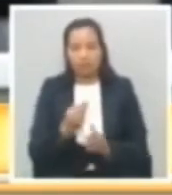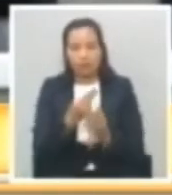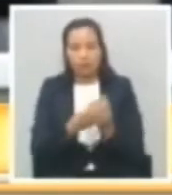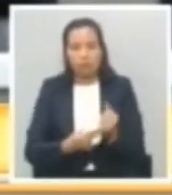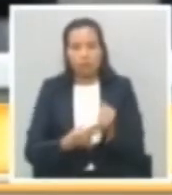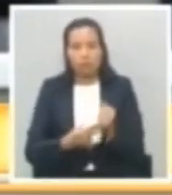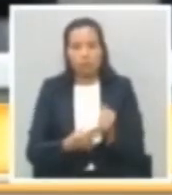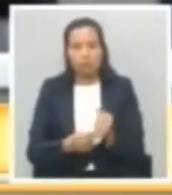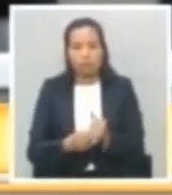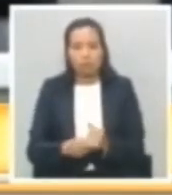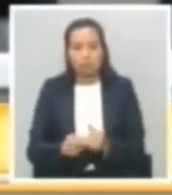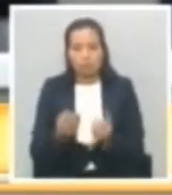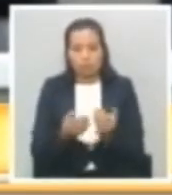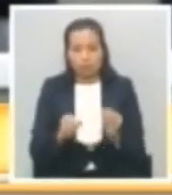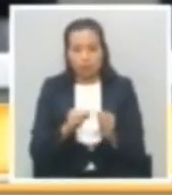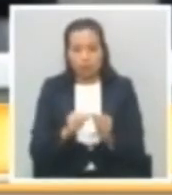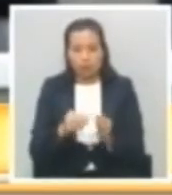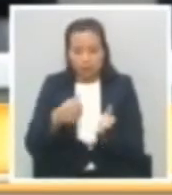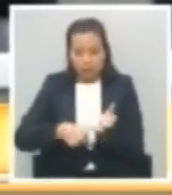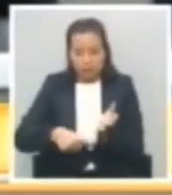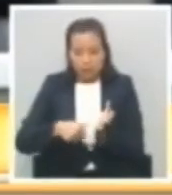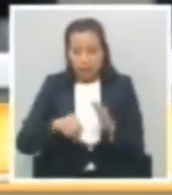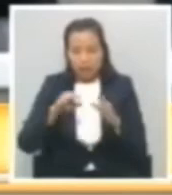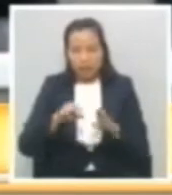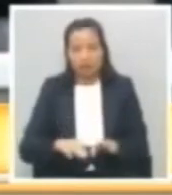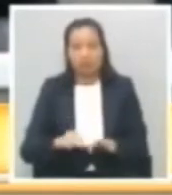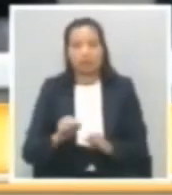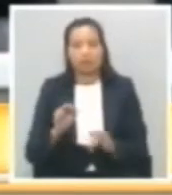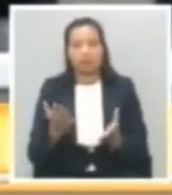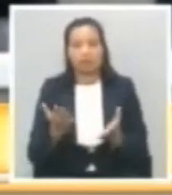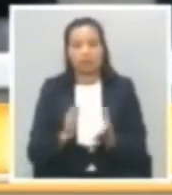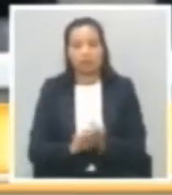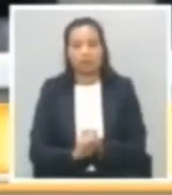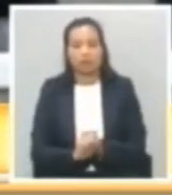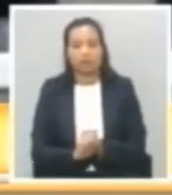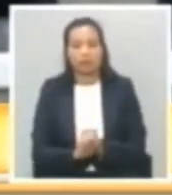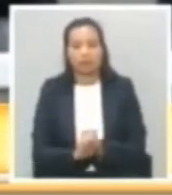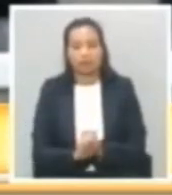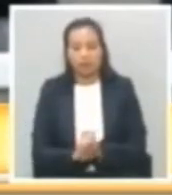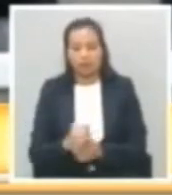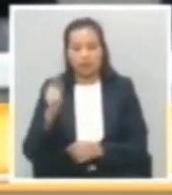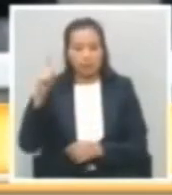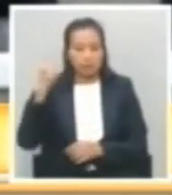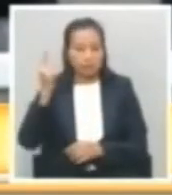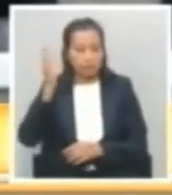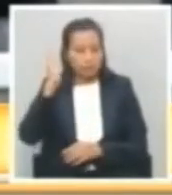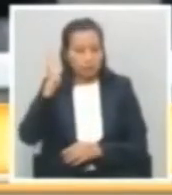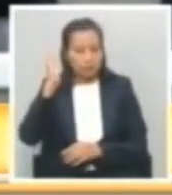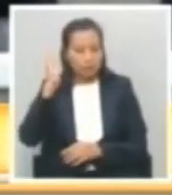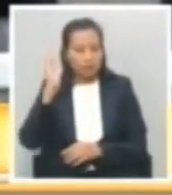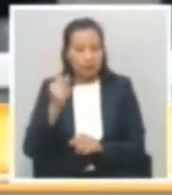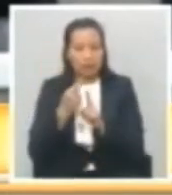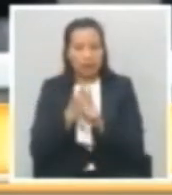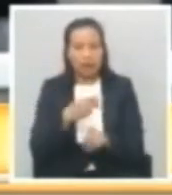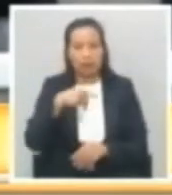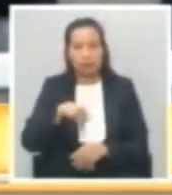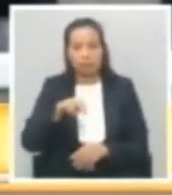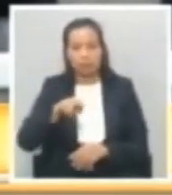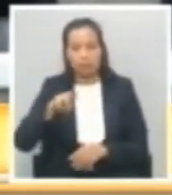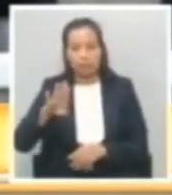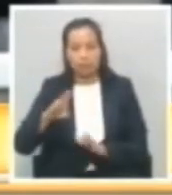ที่จะได้รับสิทธิการลดหย่อนภาษีจากการเป็นคู่สมรสเสมือนกับชายและหญิงตามพ.ร.บ.แพ่งและ